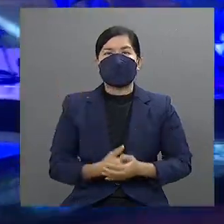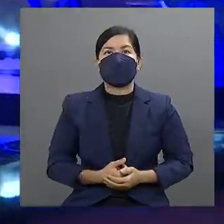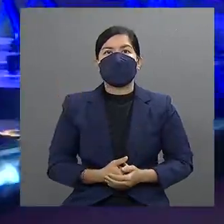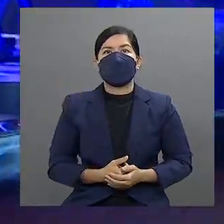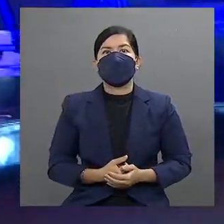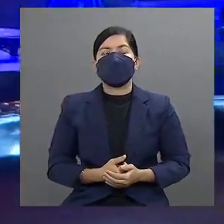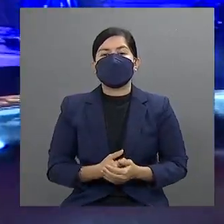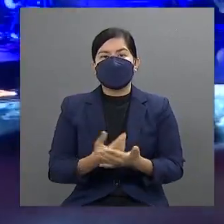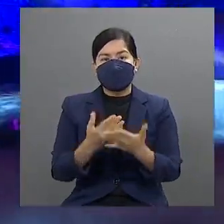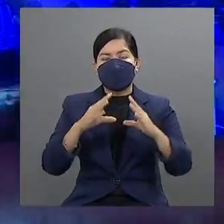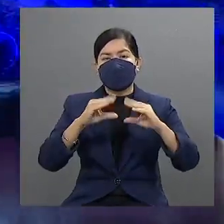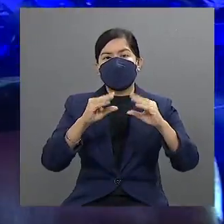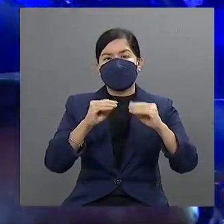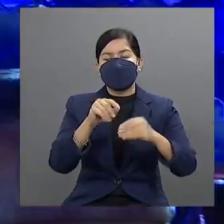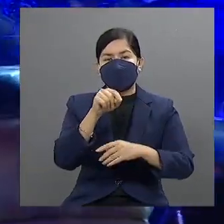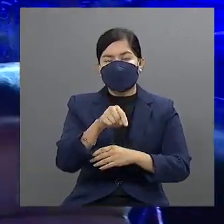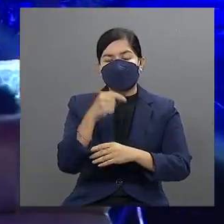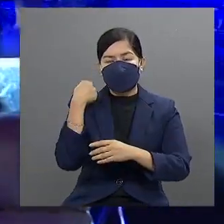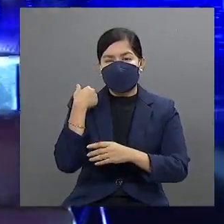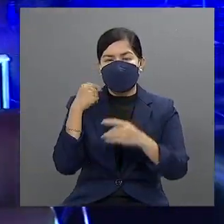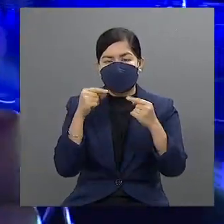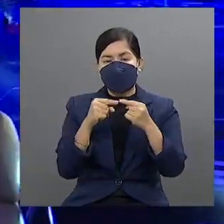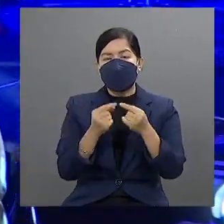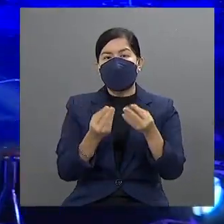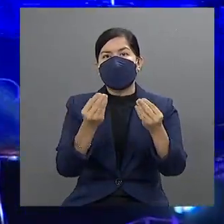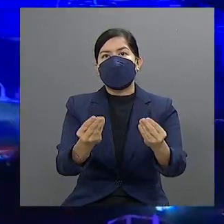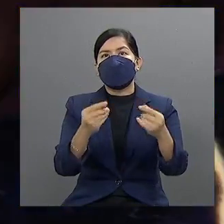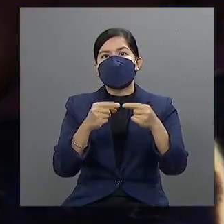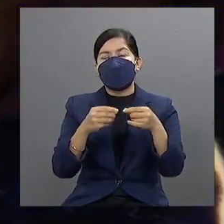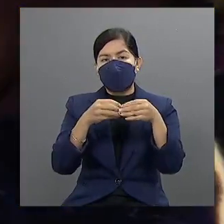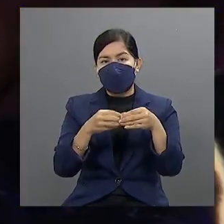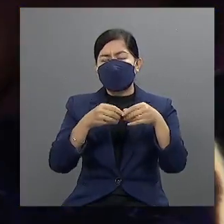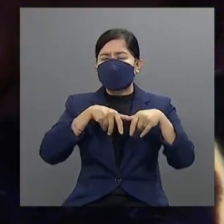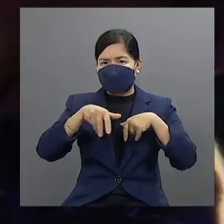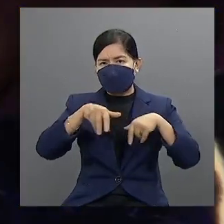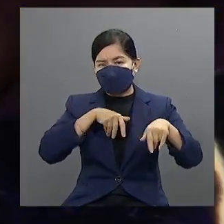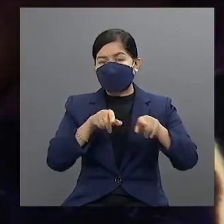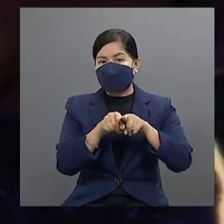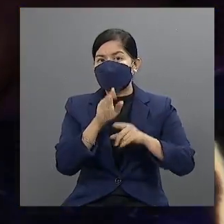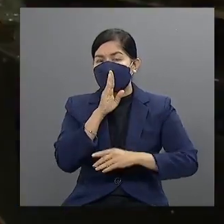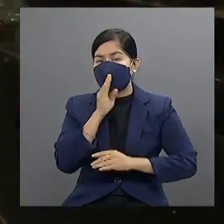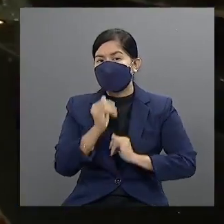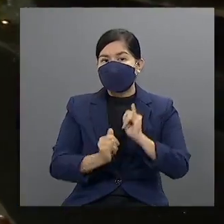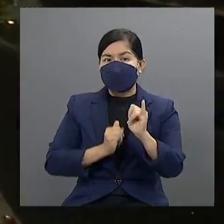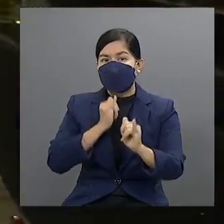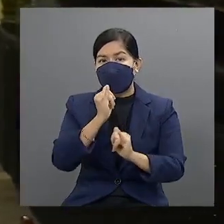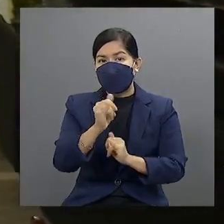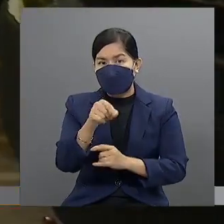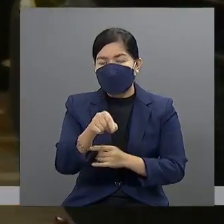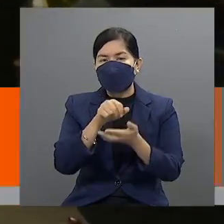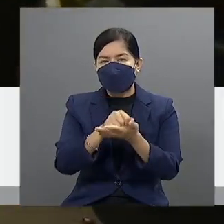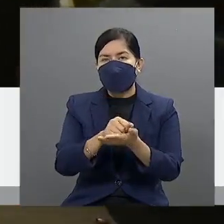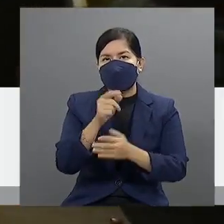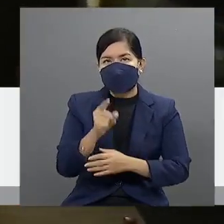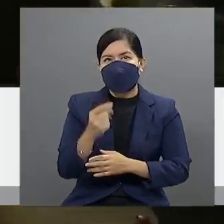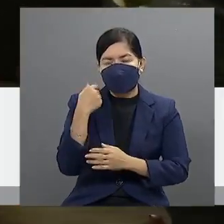ชุมนะคะได้มีการกำหนดให้ลูกค้าด้วยคือตัวลูกค้าที่เข้าไปเนี่ยมีข้อกำหนดเหมือนกันนะคะจะต้องดำเนินการตามมาตร